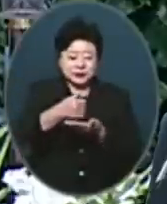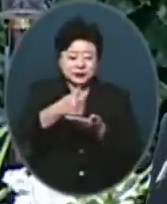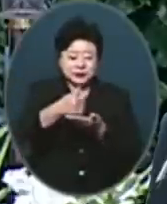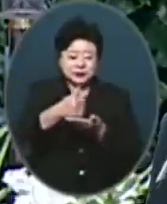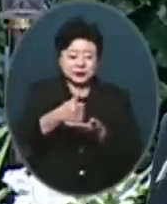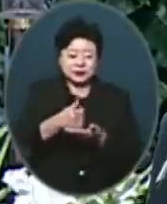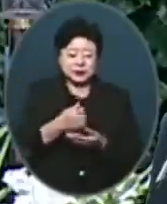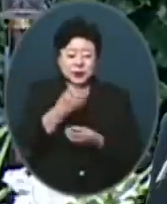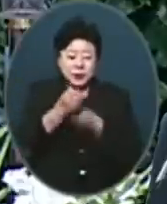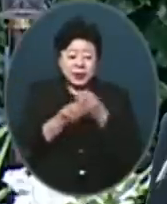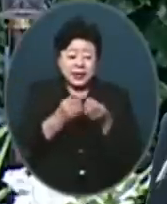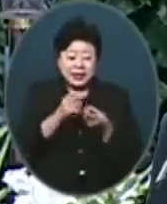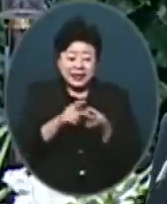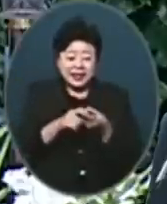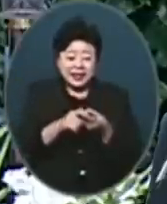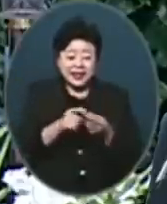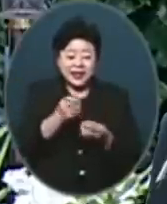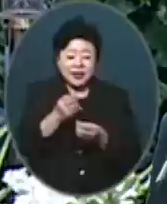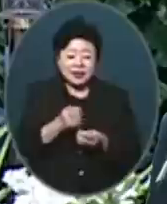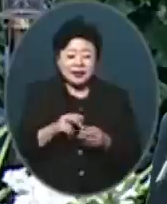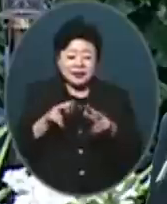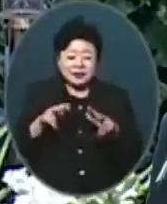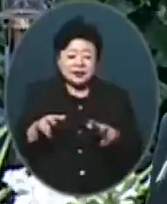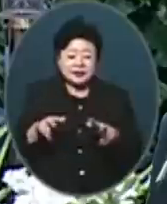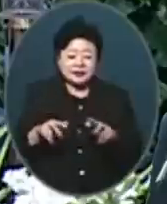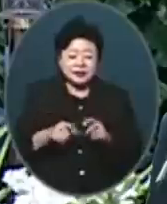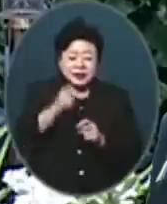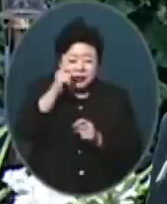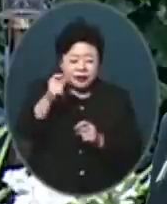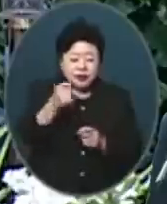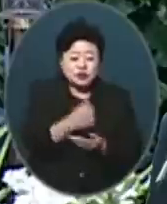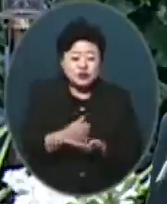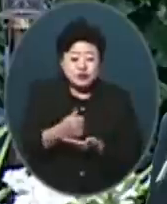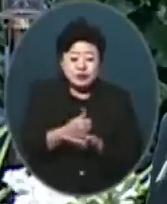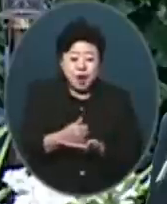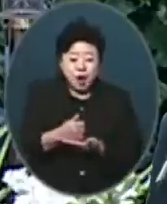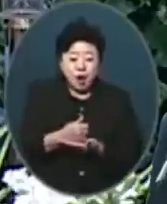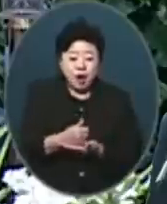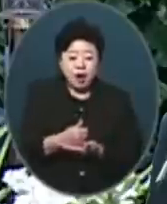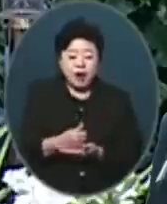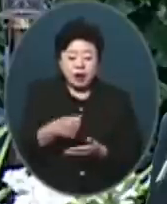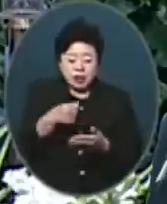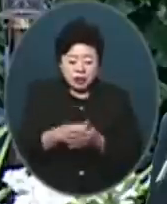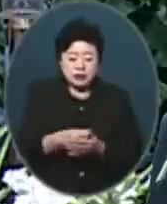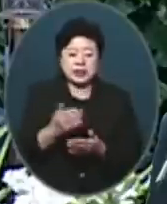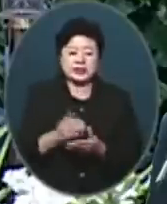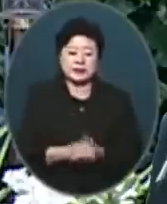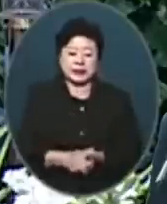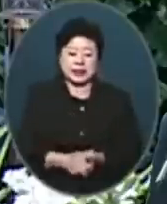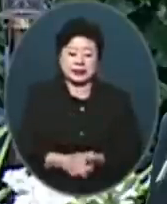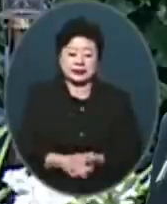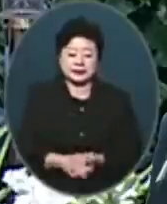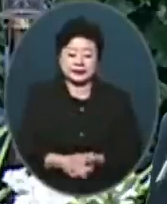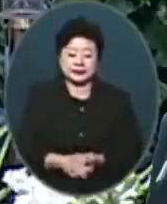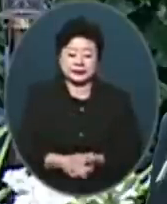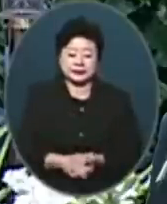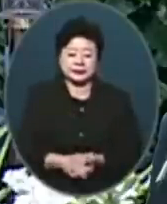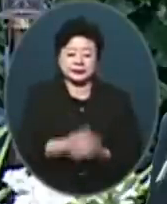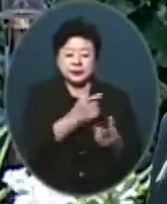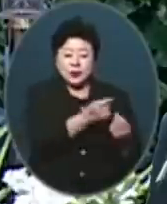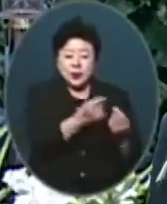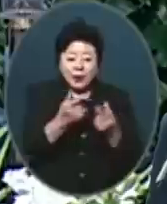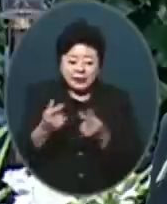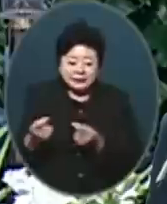그 고백이 지금부터 영원까지 운명을 결정하게 되는 것입니다. 그와